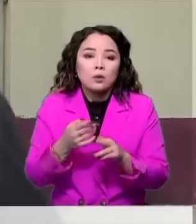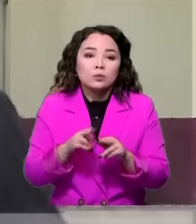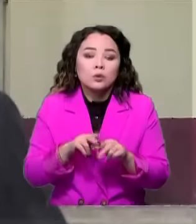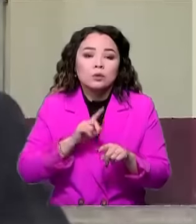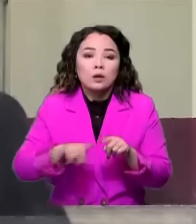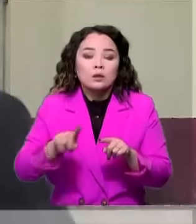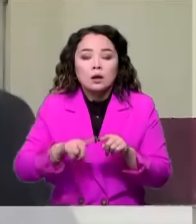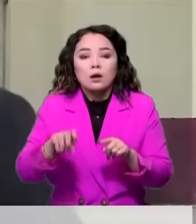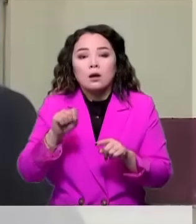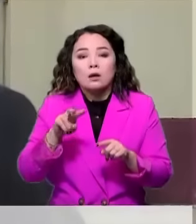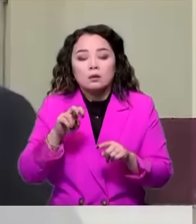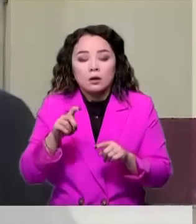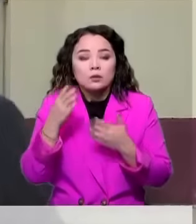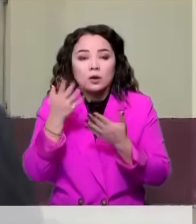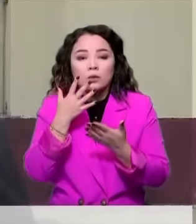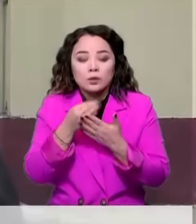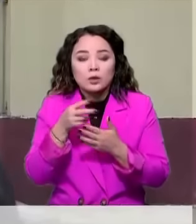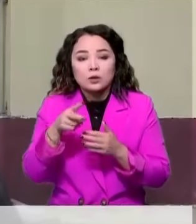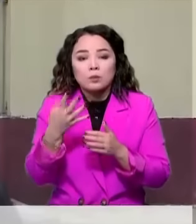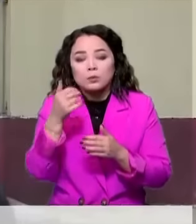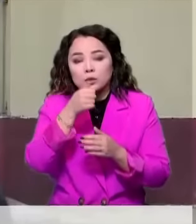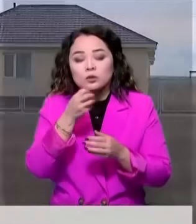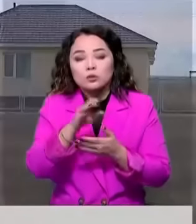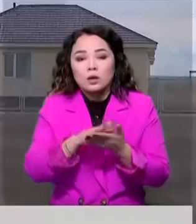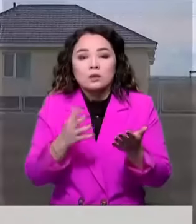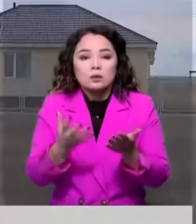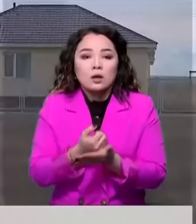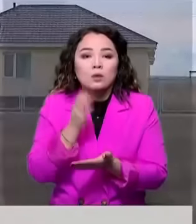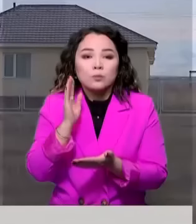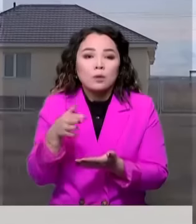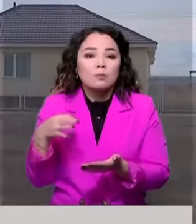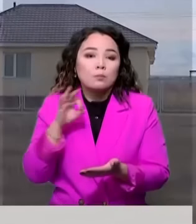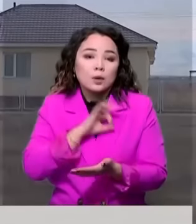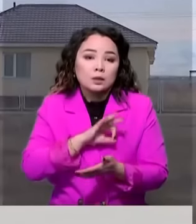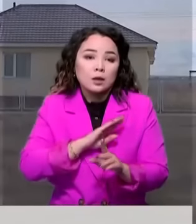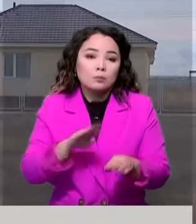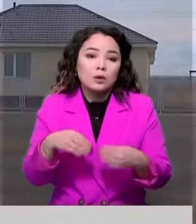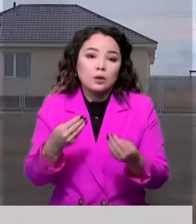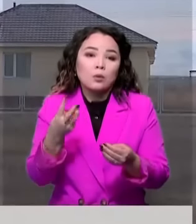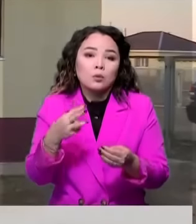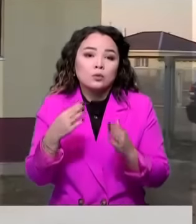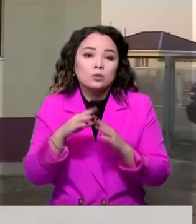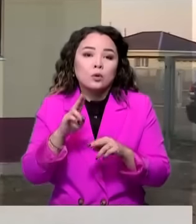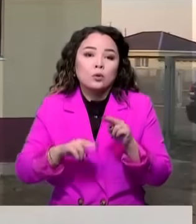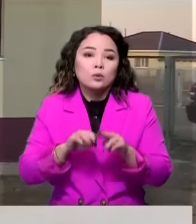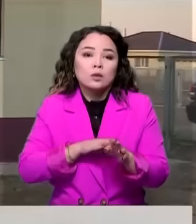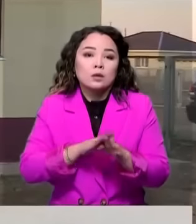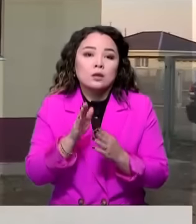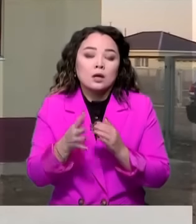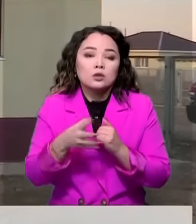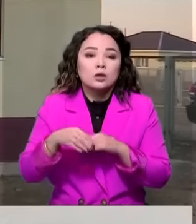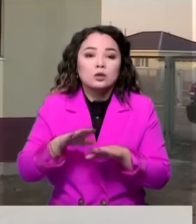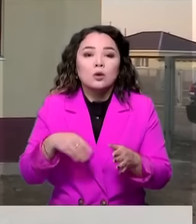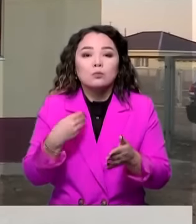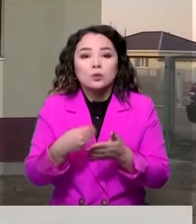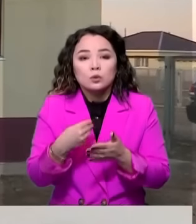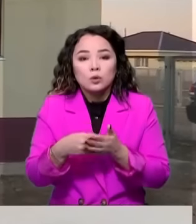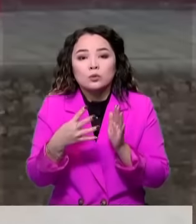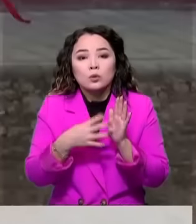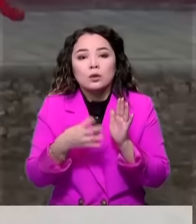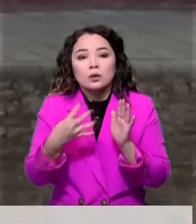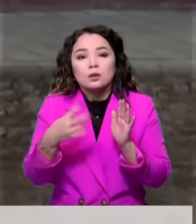қаласа 2025 жылда осы қуаныштарымыз жалғасын табады деп ойлаймын. Бүгін пайдалануға берілген 30 үйдің құрылысын жүргізу үшін жергілікті бюджеттен